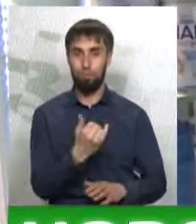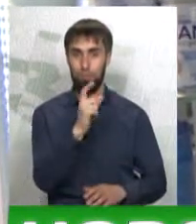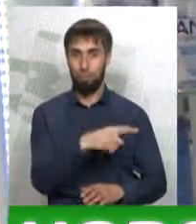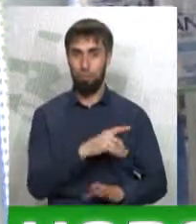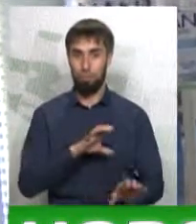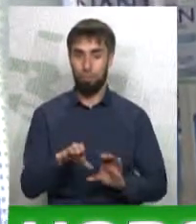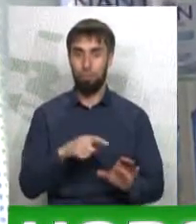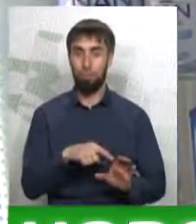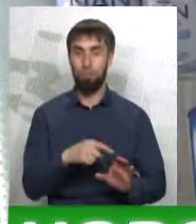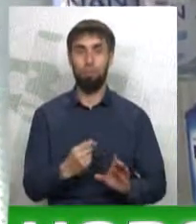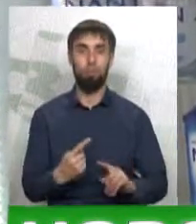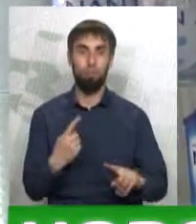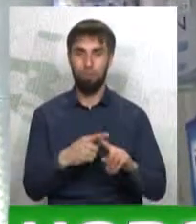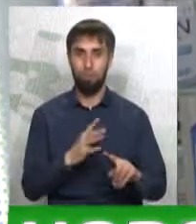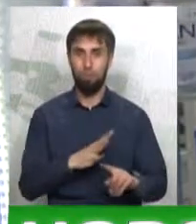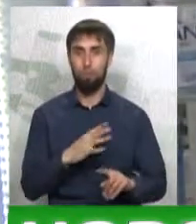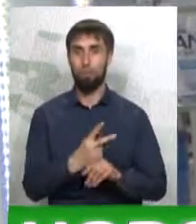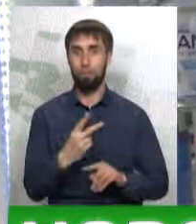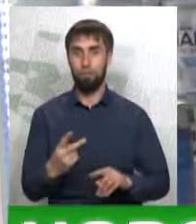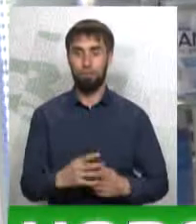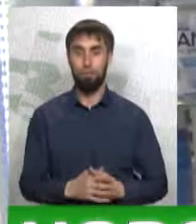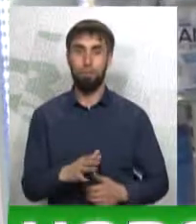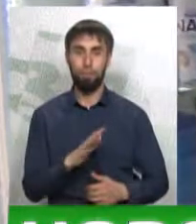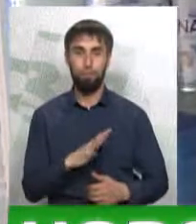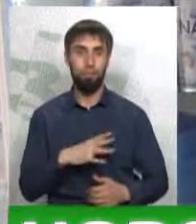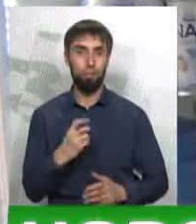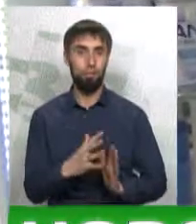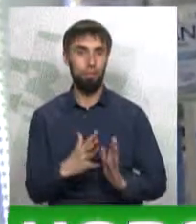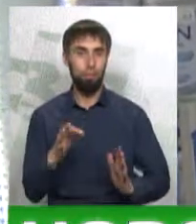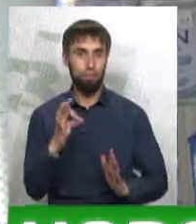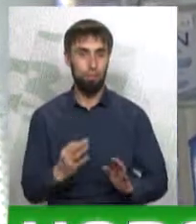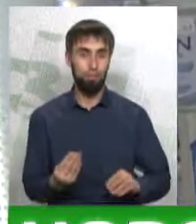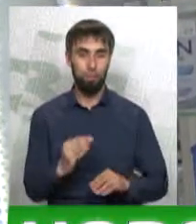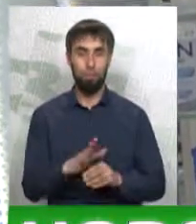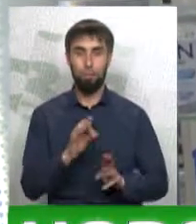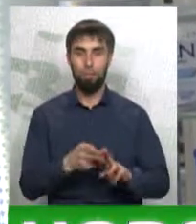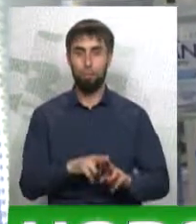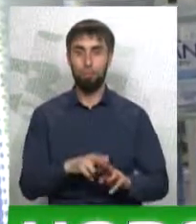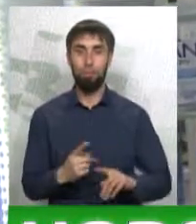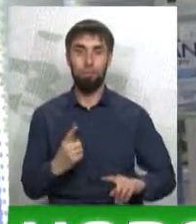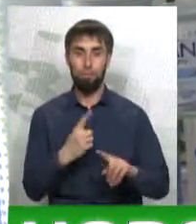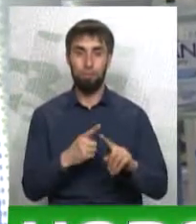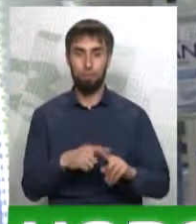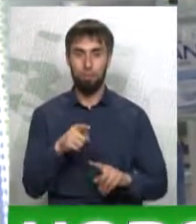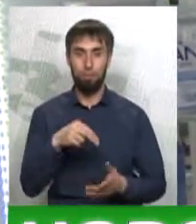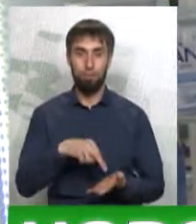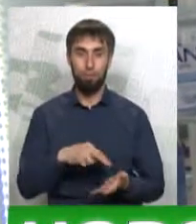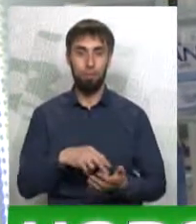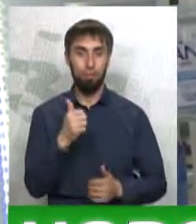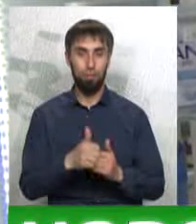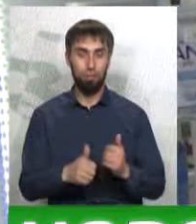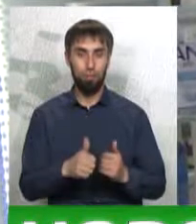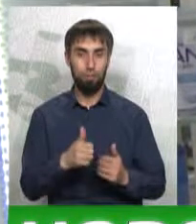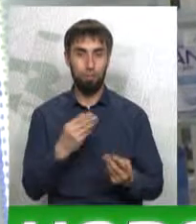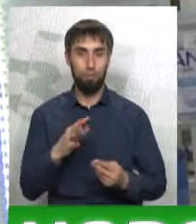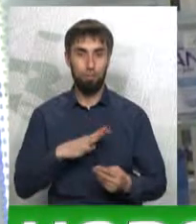и цена там завышена, бывает, что в 2 раза. Бывает небольшой процент. Но вот эти вот скачки цен мы наблюдаем каждый день